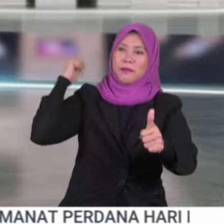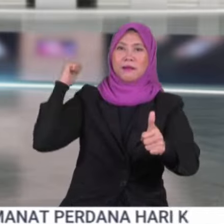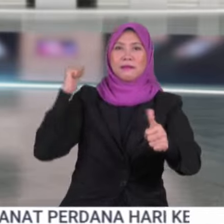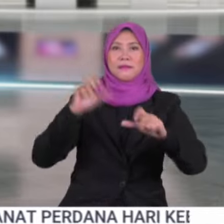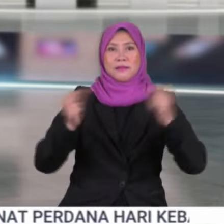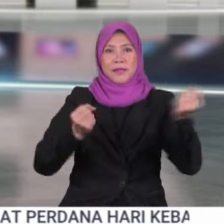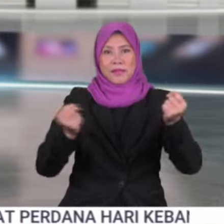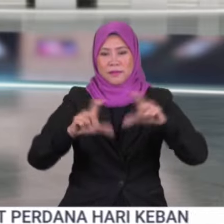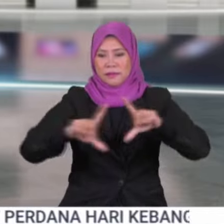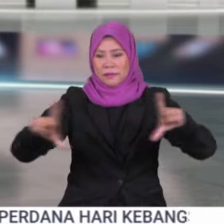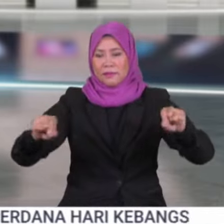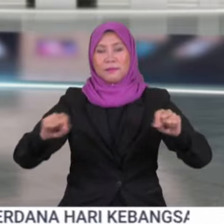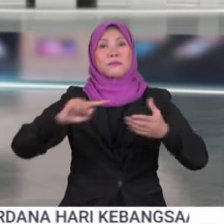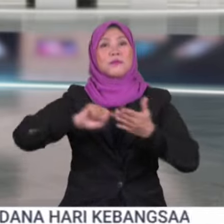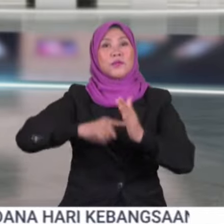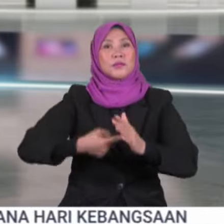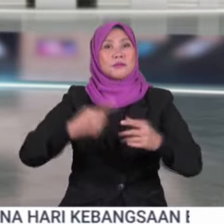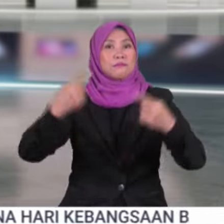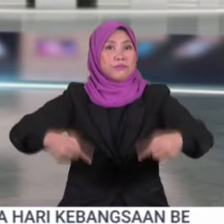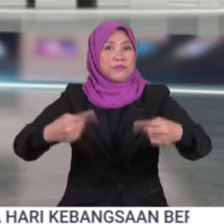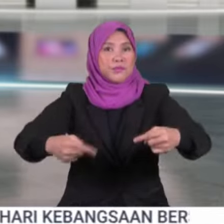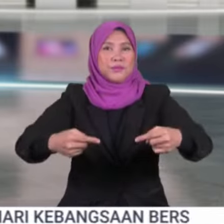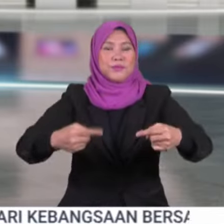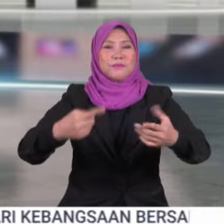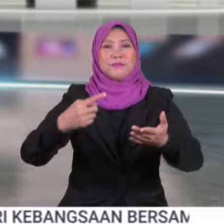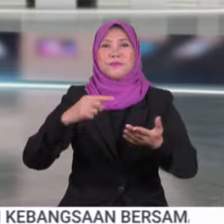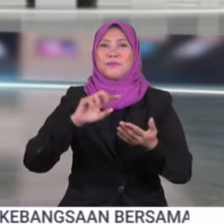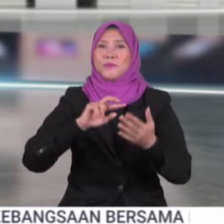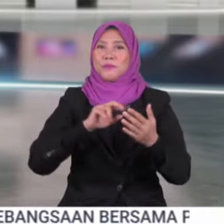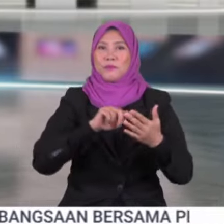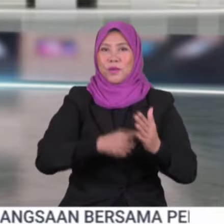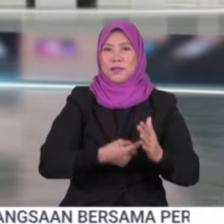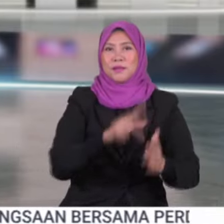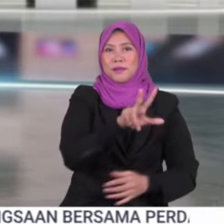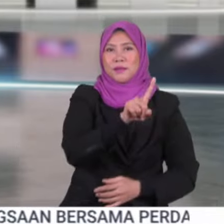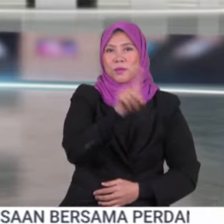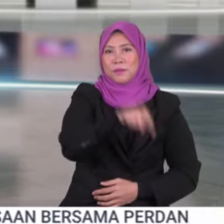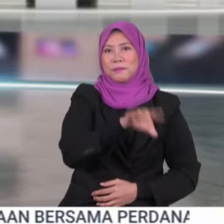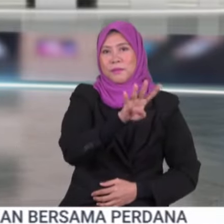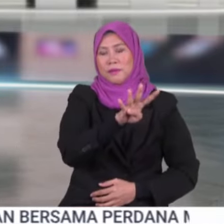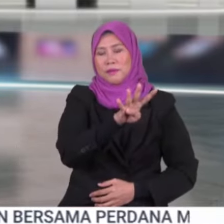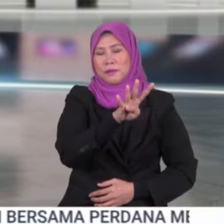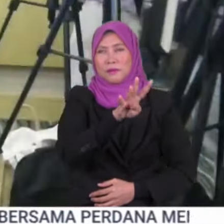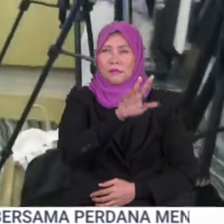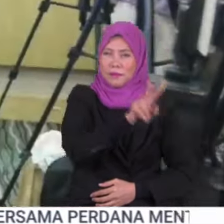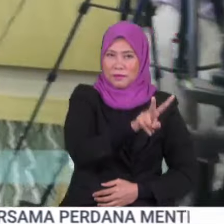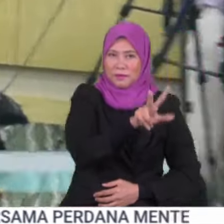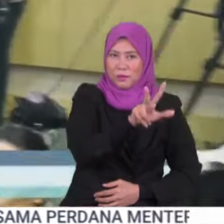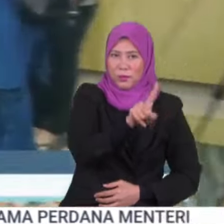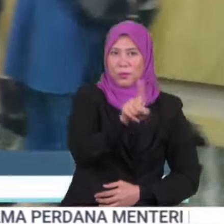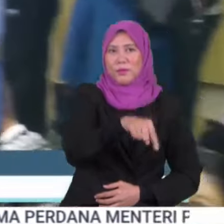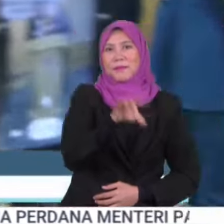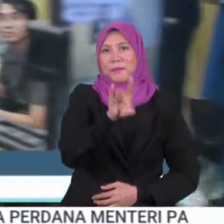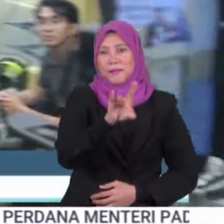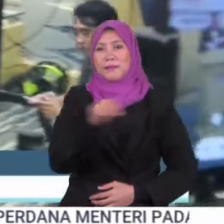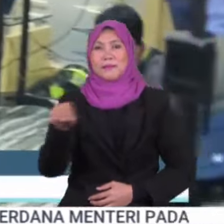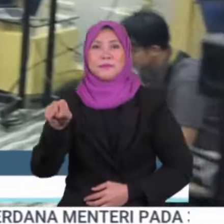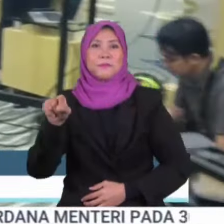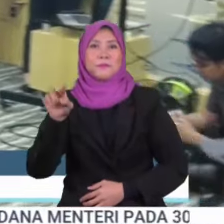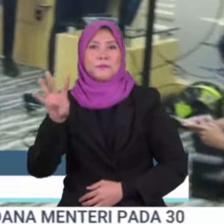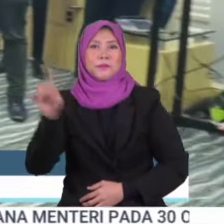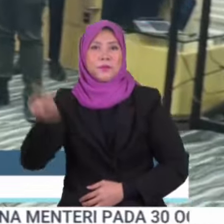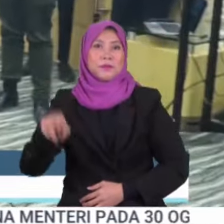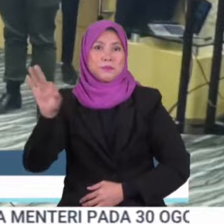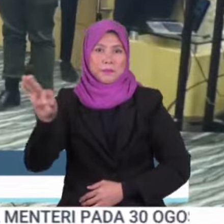itu akan bermula 31 Agus hingga 4 September ini menteri pengangkutan